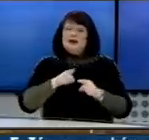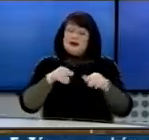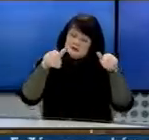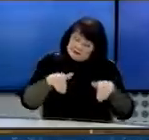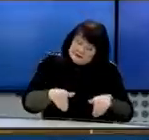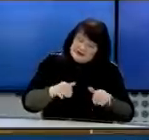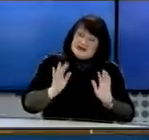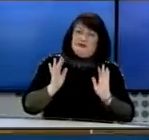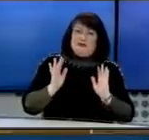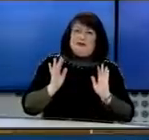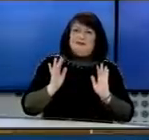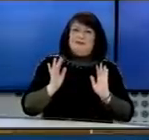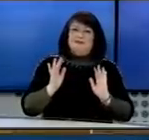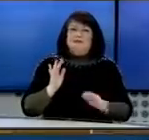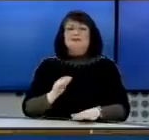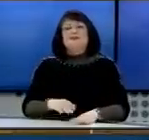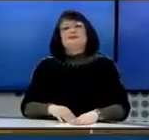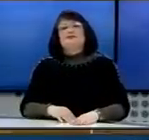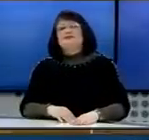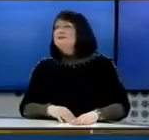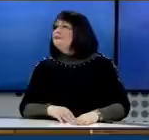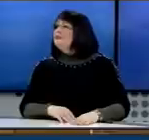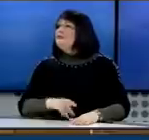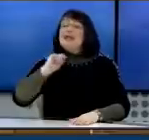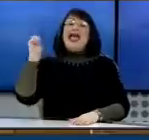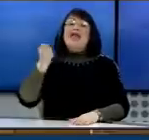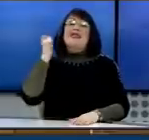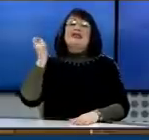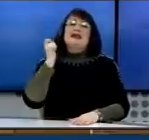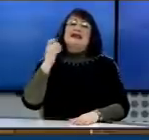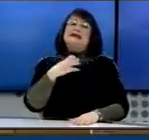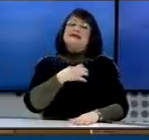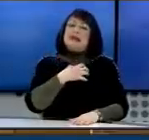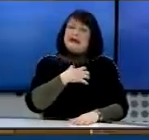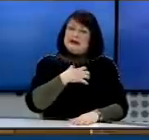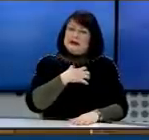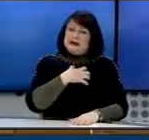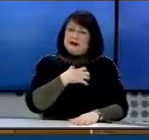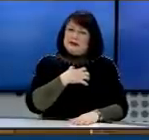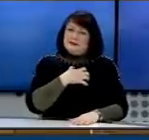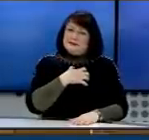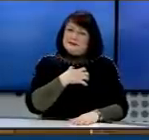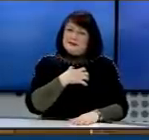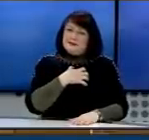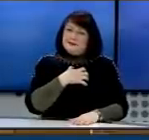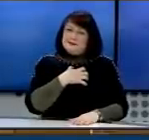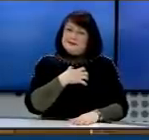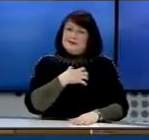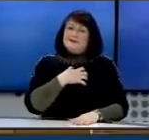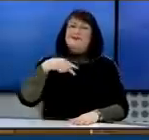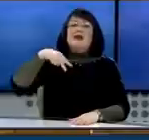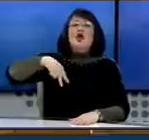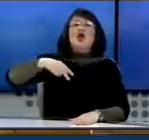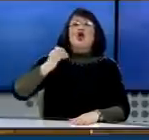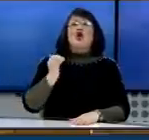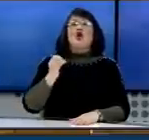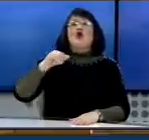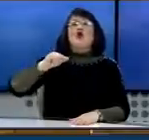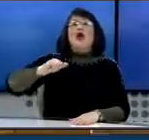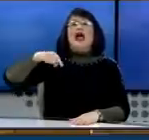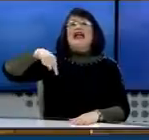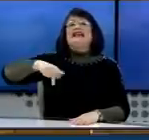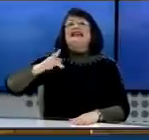υπηρετούν. Γιατί η εθνική στρατηγική για τα δικαιώματα των ΛΟΑΤ και ΣΥΝ είναι δικό